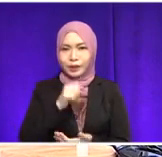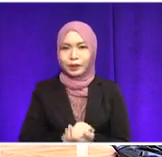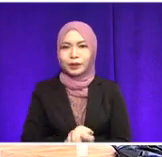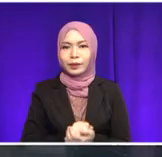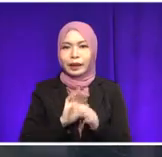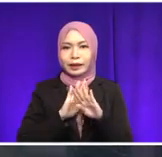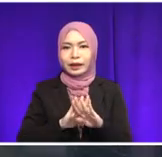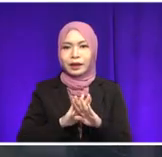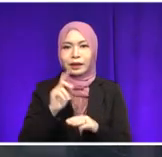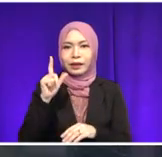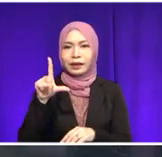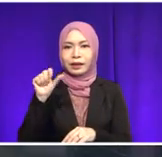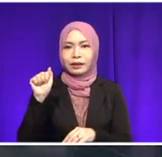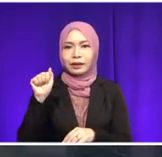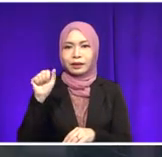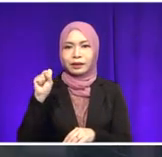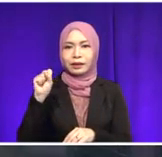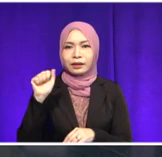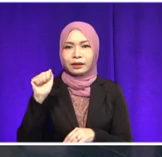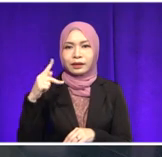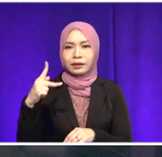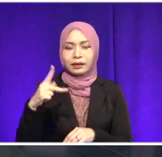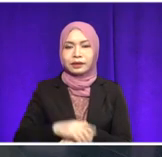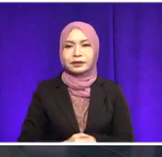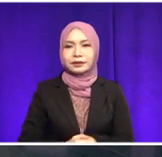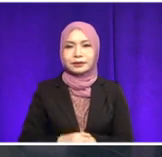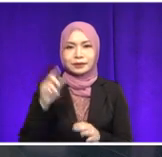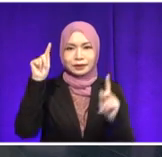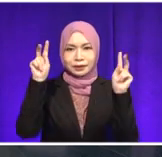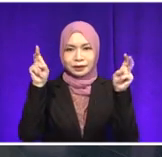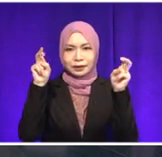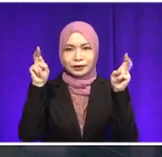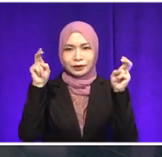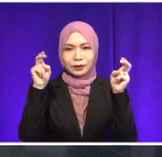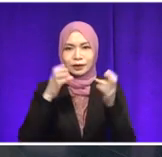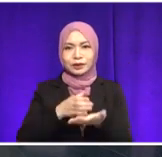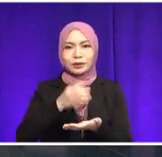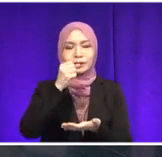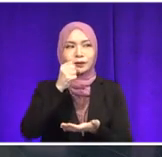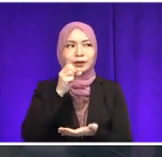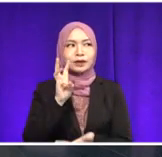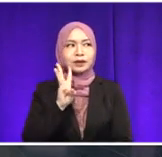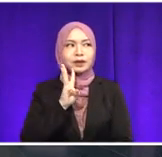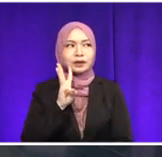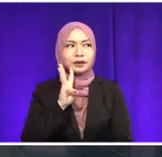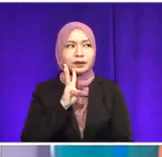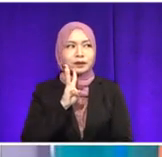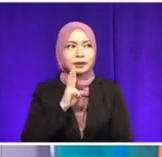gambaran gambaran Oke tajuknya adalah oke